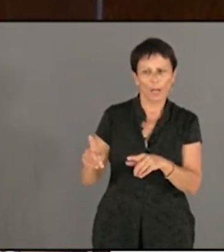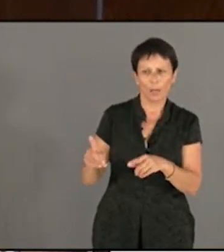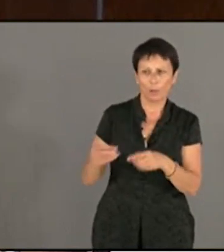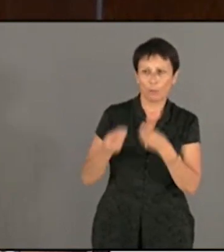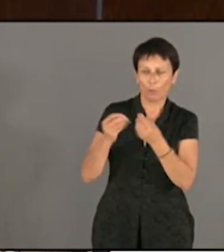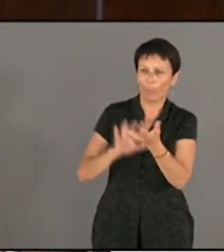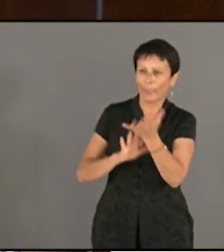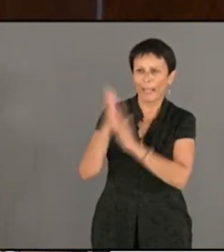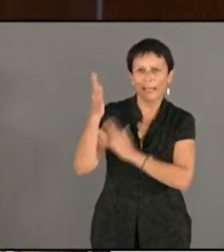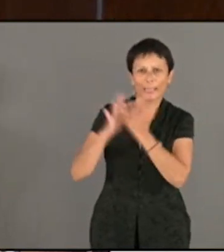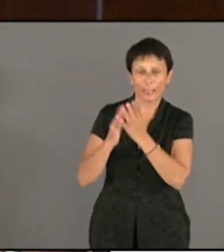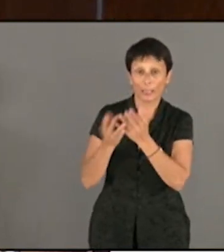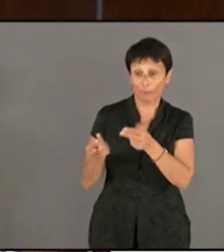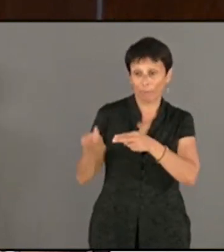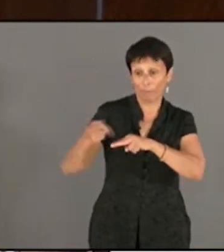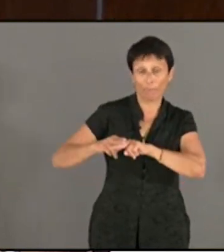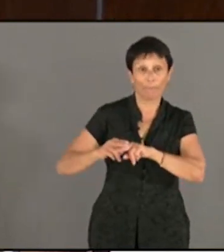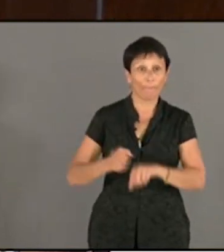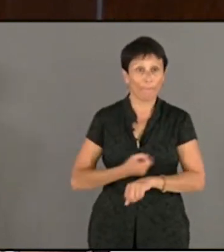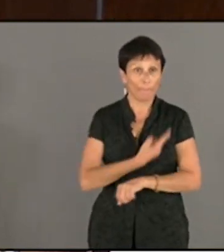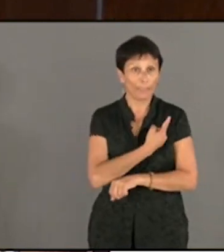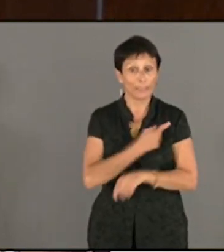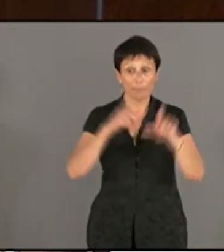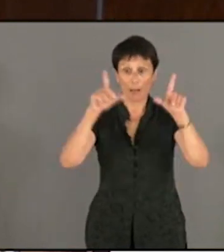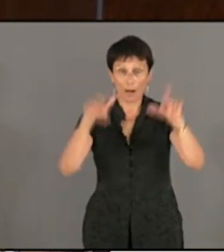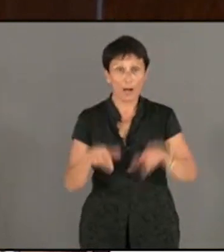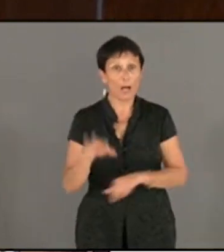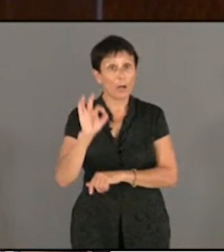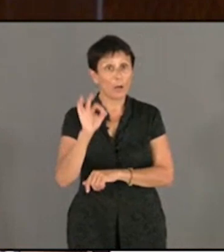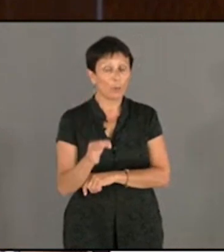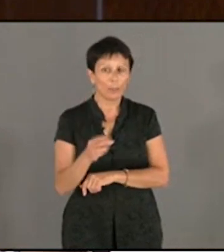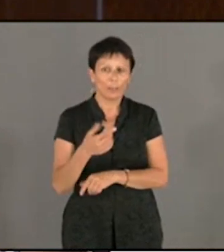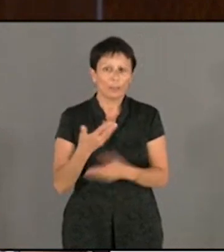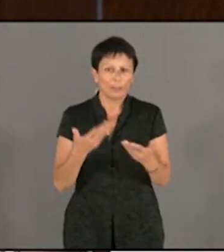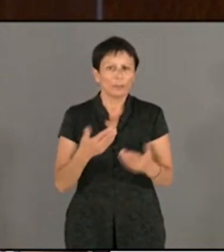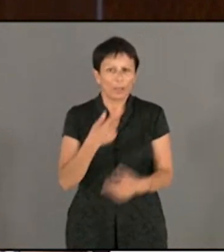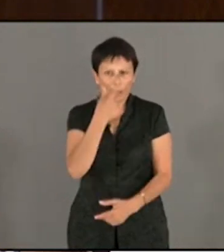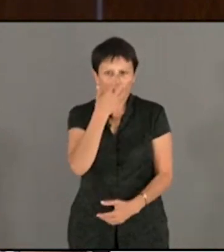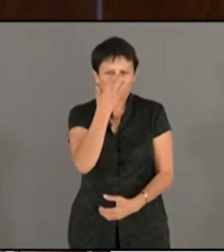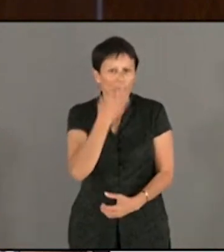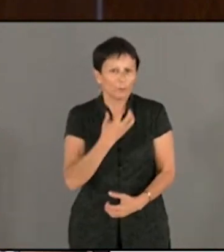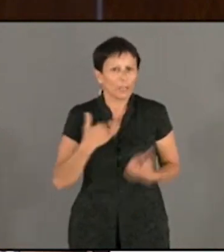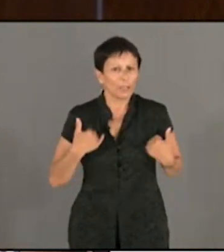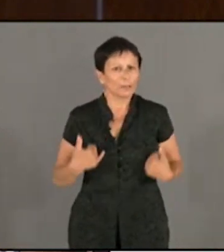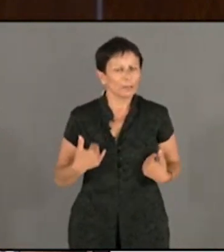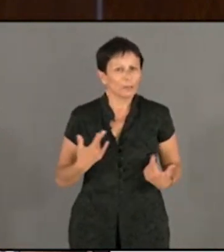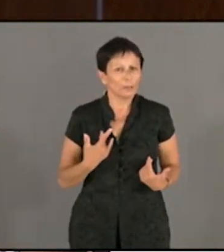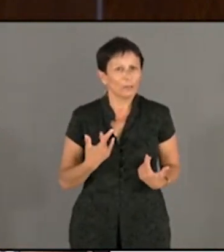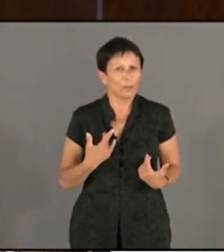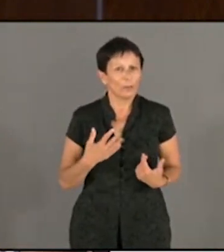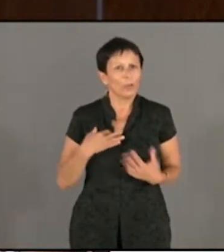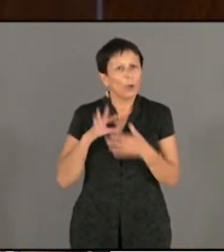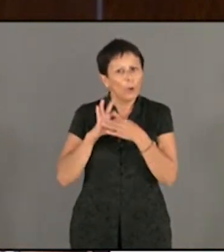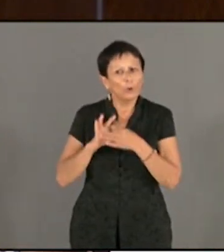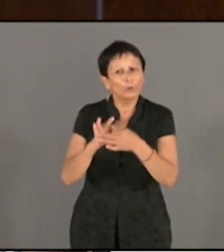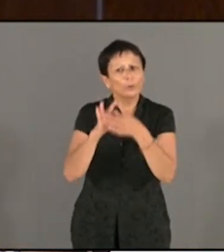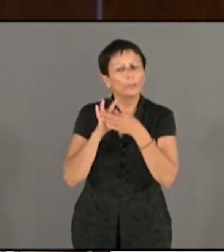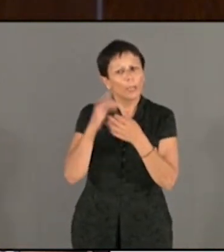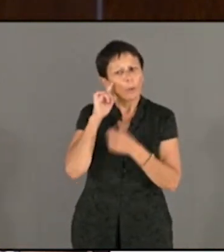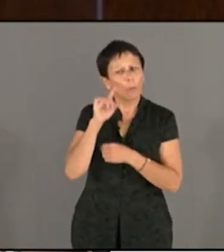incendies et des victimes que nous déplorons. Et nous ne pouvons qu'être solidaires des